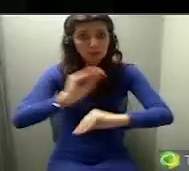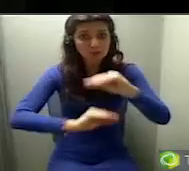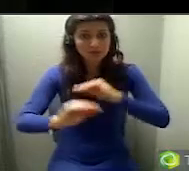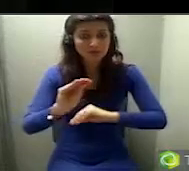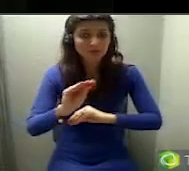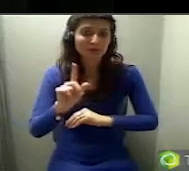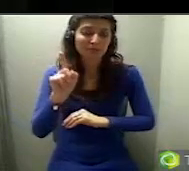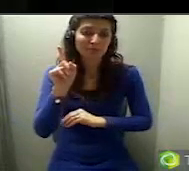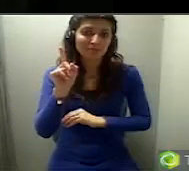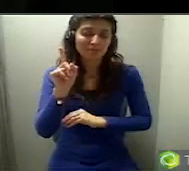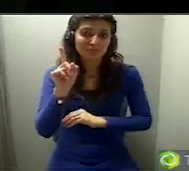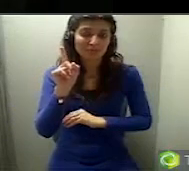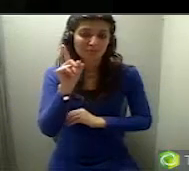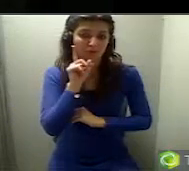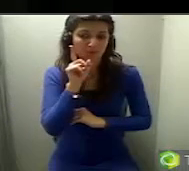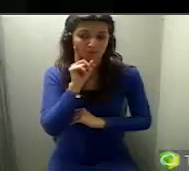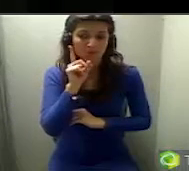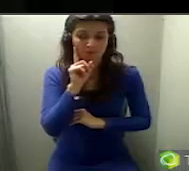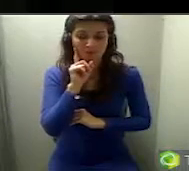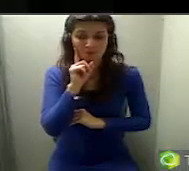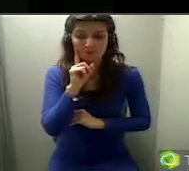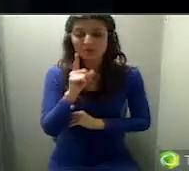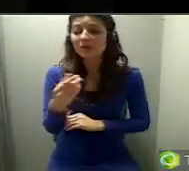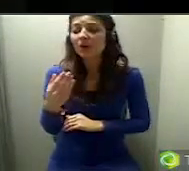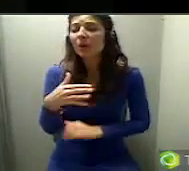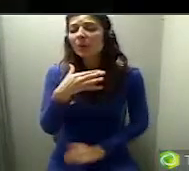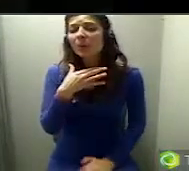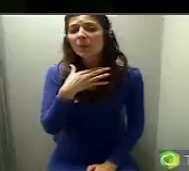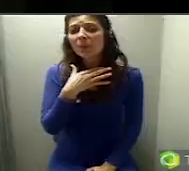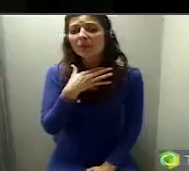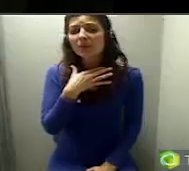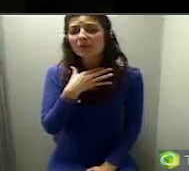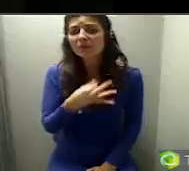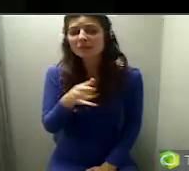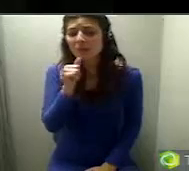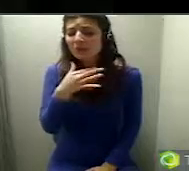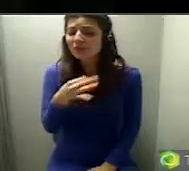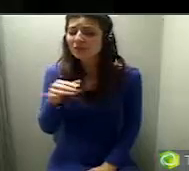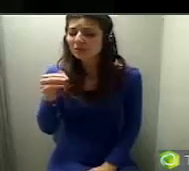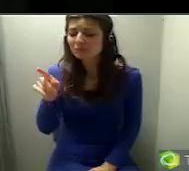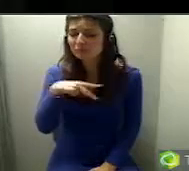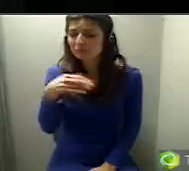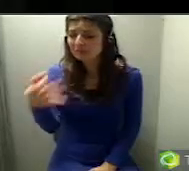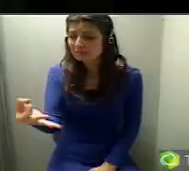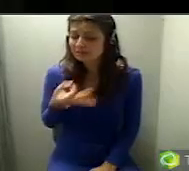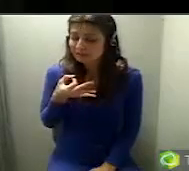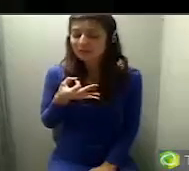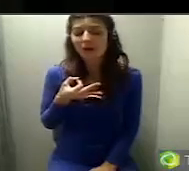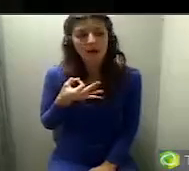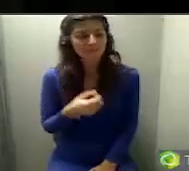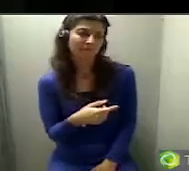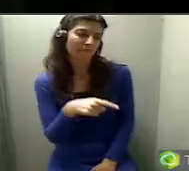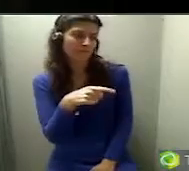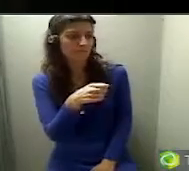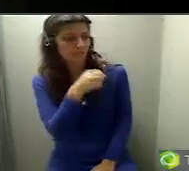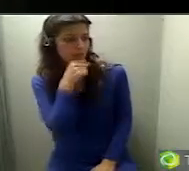compliment que j'ai reçu d'un de mes petits-fils a été parce que j'étais un as du jardinage. Je le suis